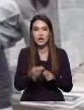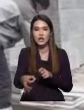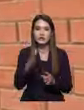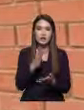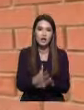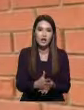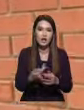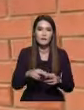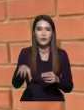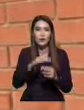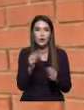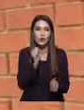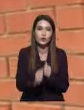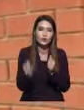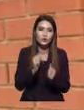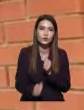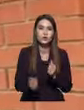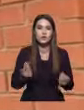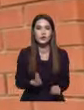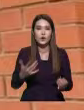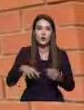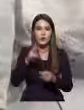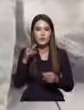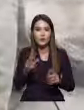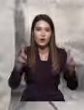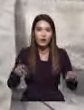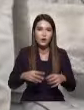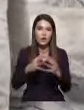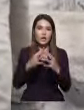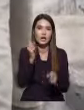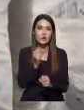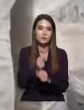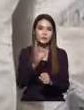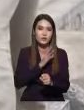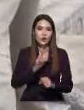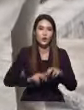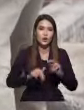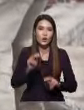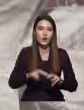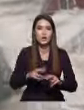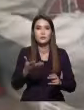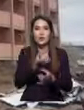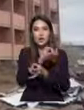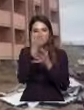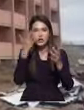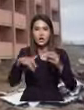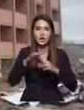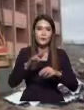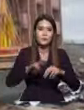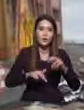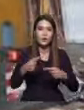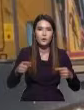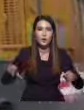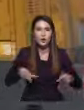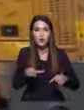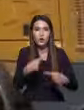аясында несиелік 3-5 қабатты тұрғын үй бой көтеруде. Оған қалалық құрылыс, сәулет және қала құрылысы бөлімі жауапты.